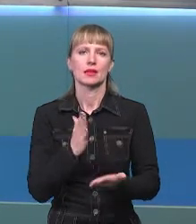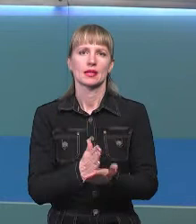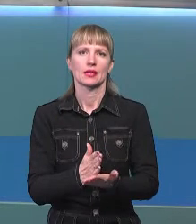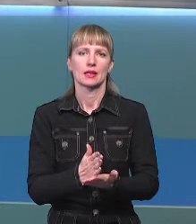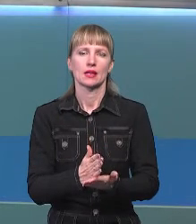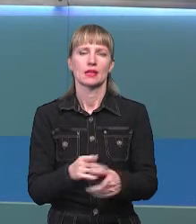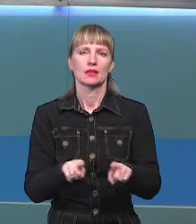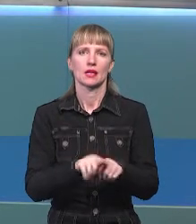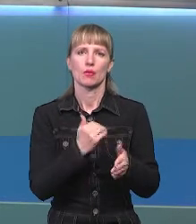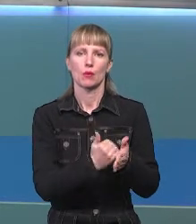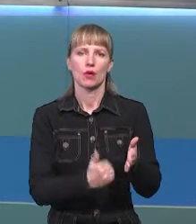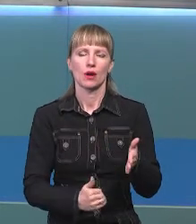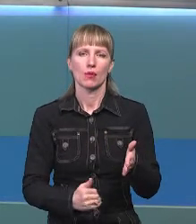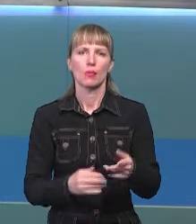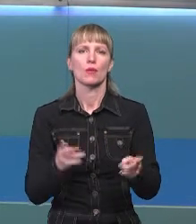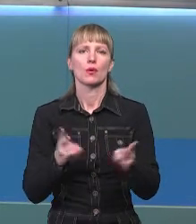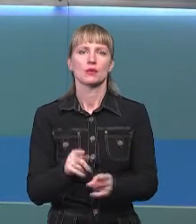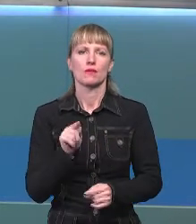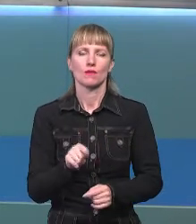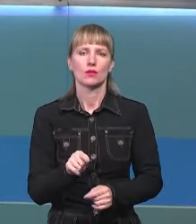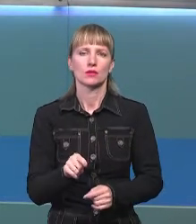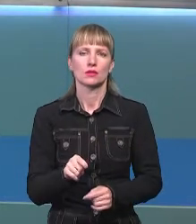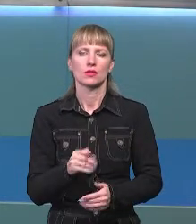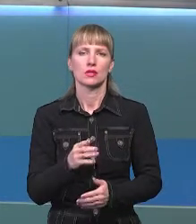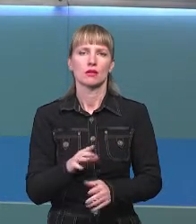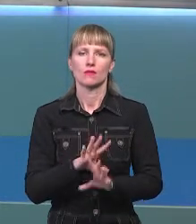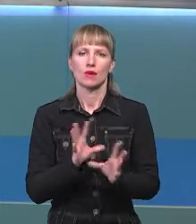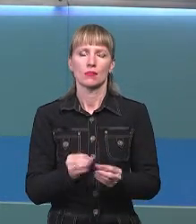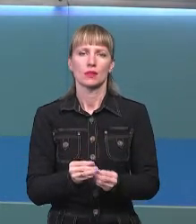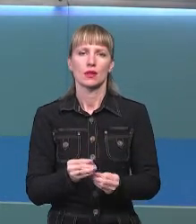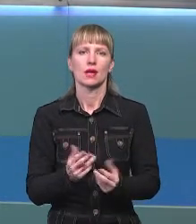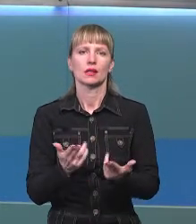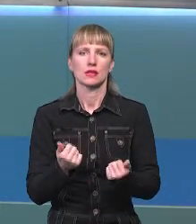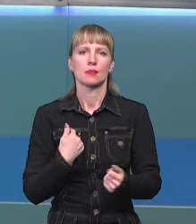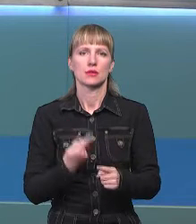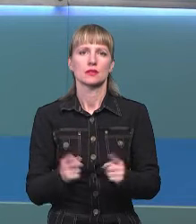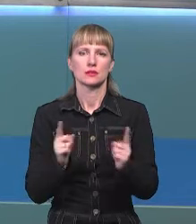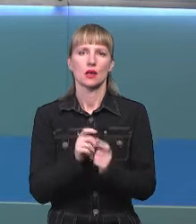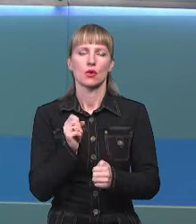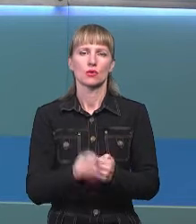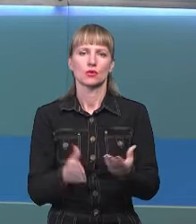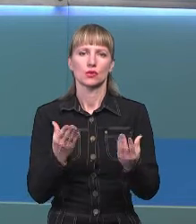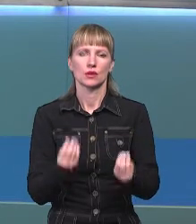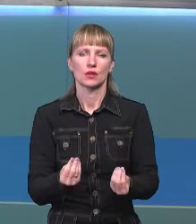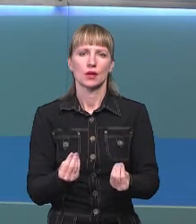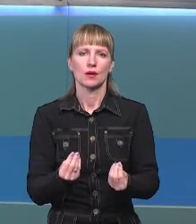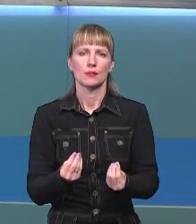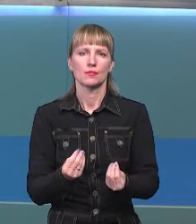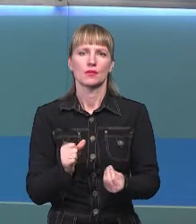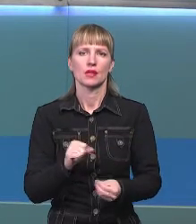чи існують такі програми, чи потрібні вони взагалі. Тому так, ми з цим стикаємося кожного дня,